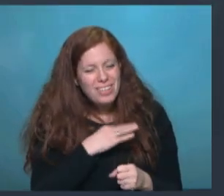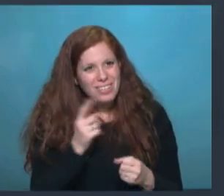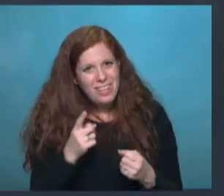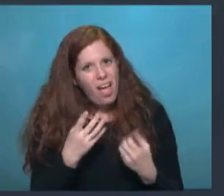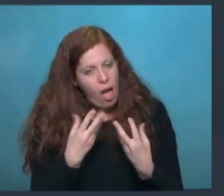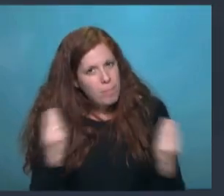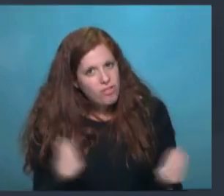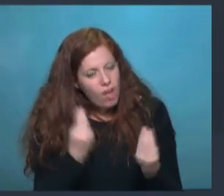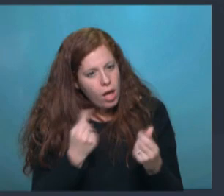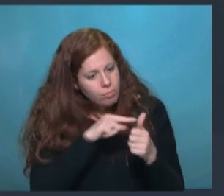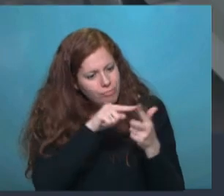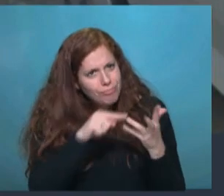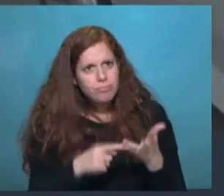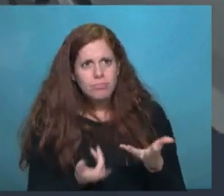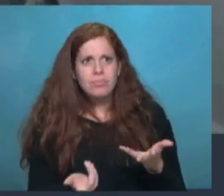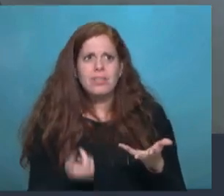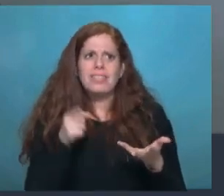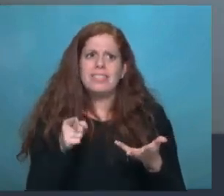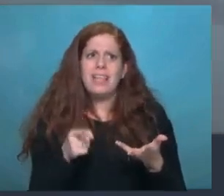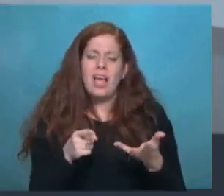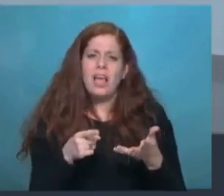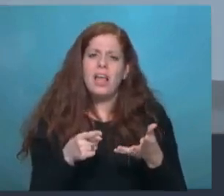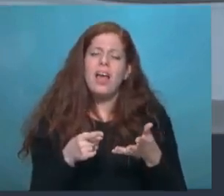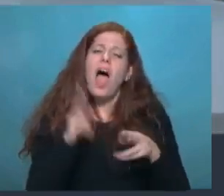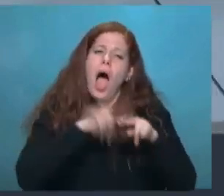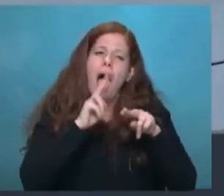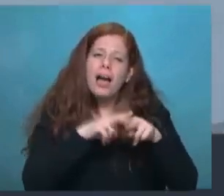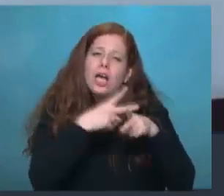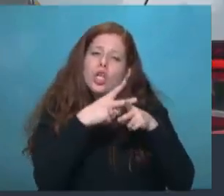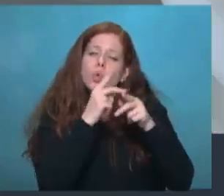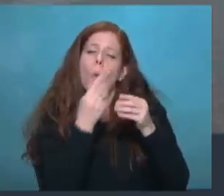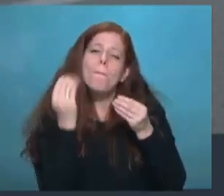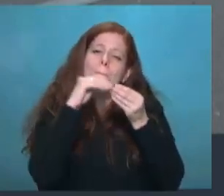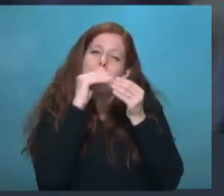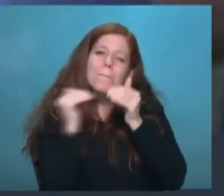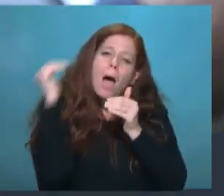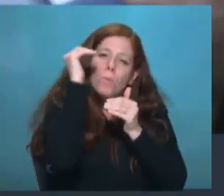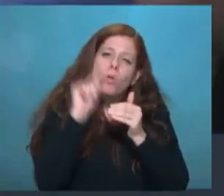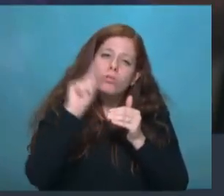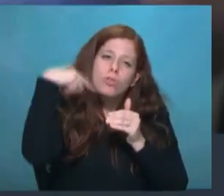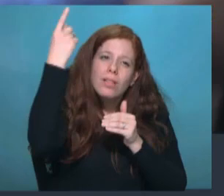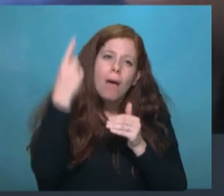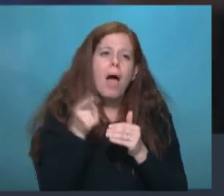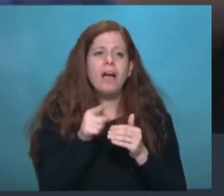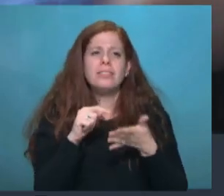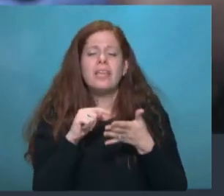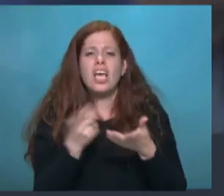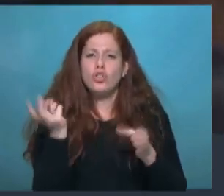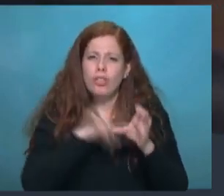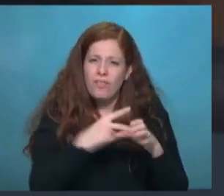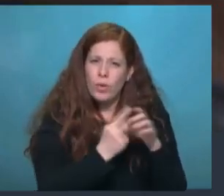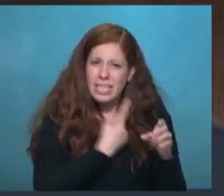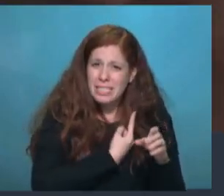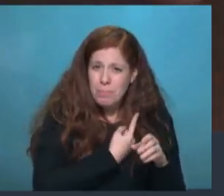גורר אחריו הרבה דברים. זה גורר אחריו תשלום עבור פרמיות, זה גורר השתתפות עצמית, זה